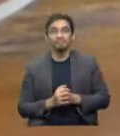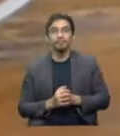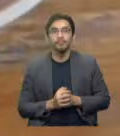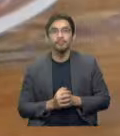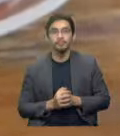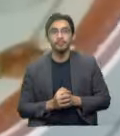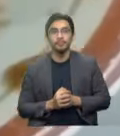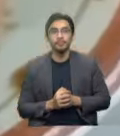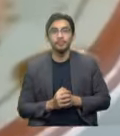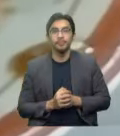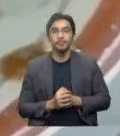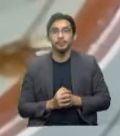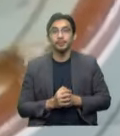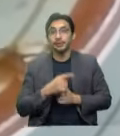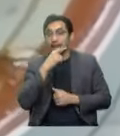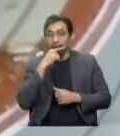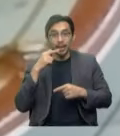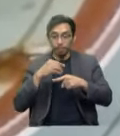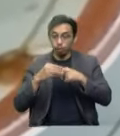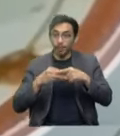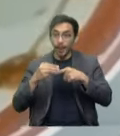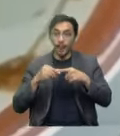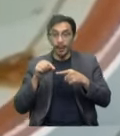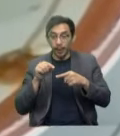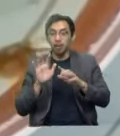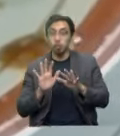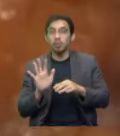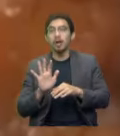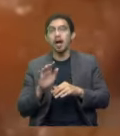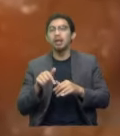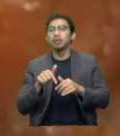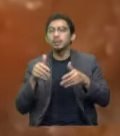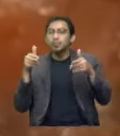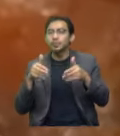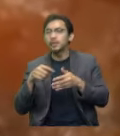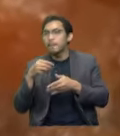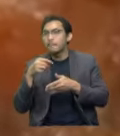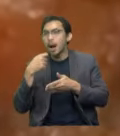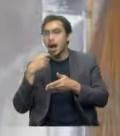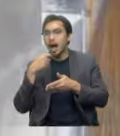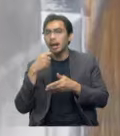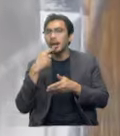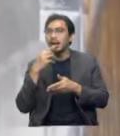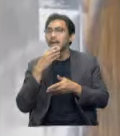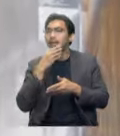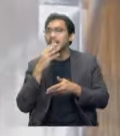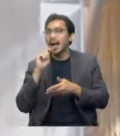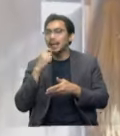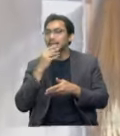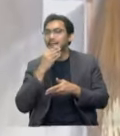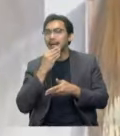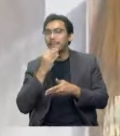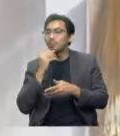Tak hanya sate buntel, warung Mbah Cokro merupakan spesialis aneka menu daging kambing dengan harga jual yang